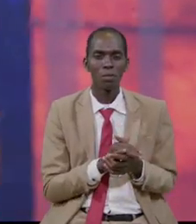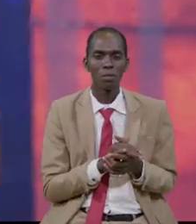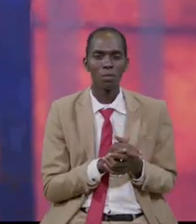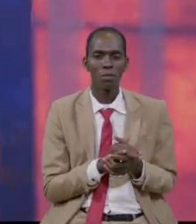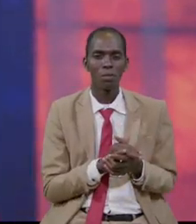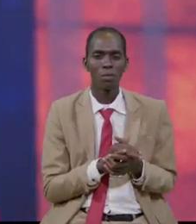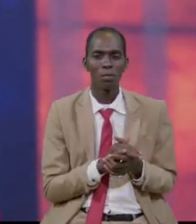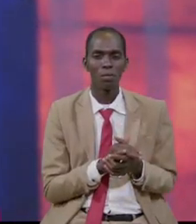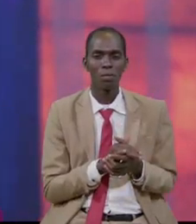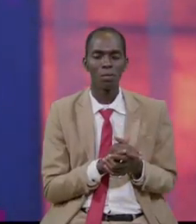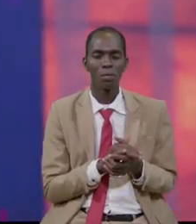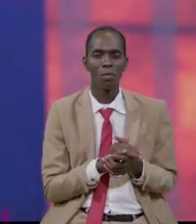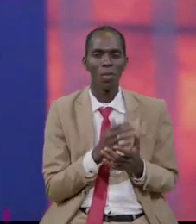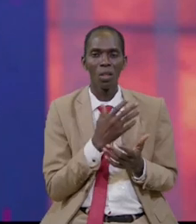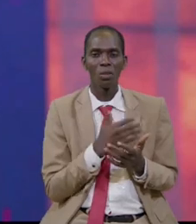ne dis pas,